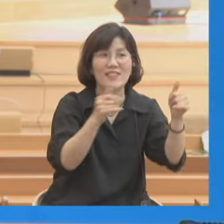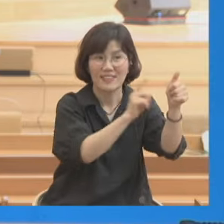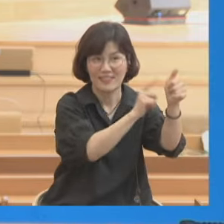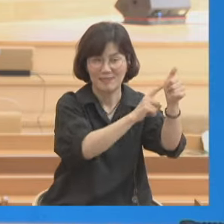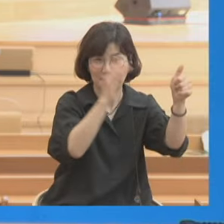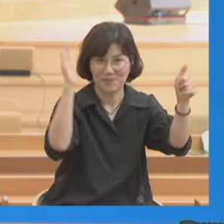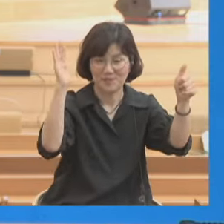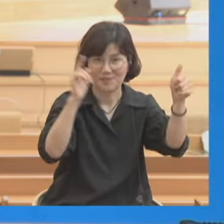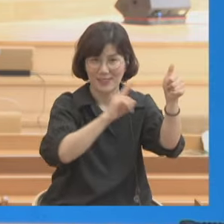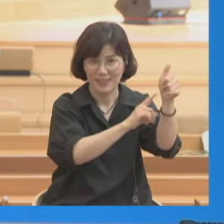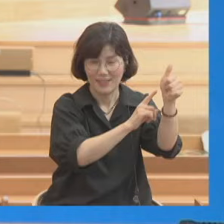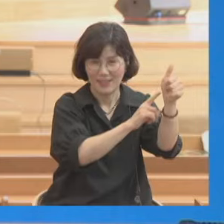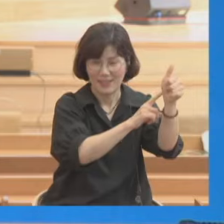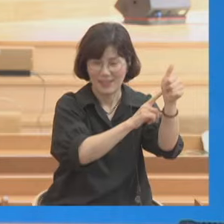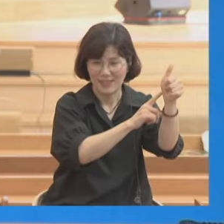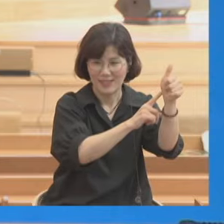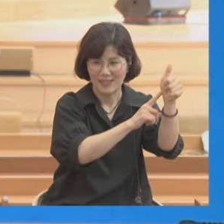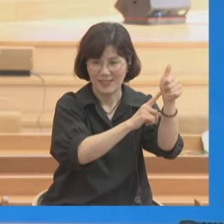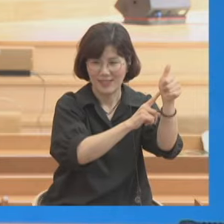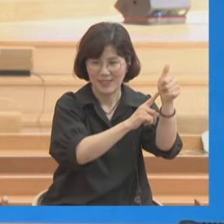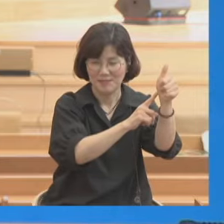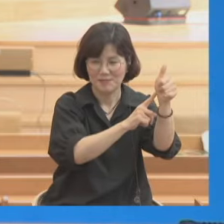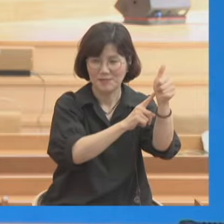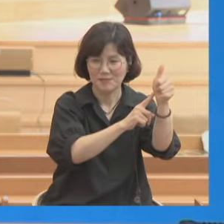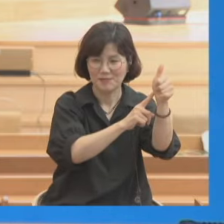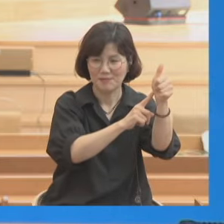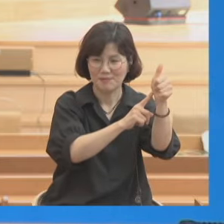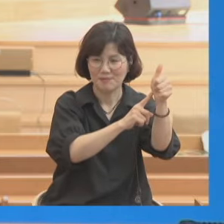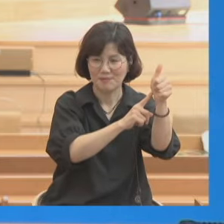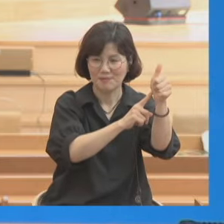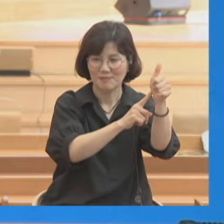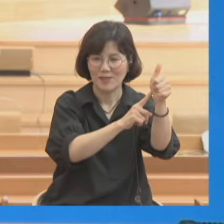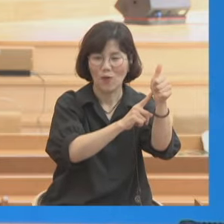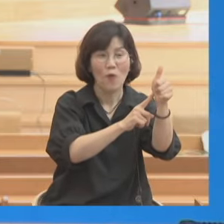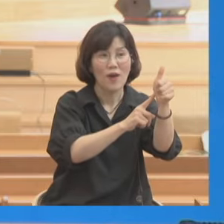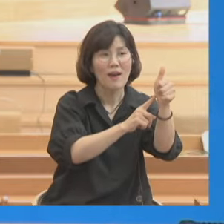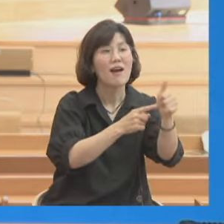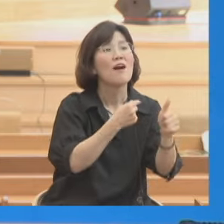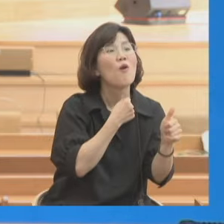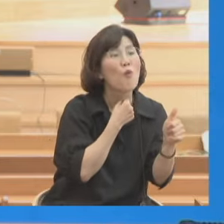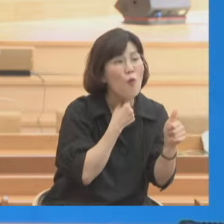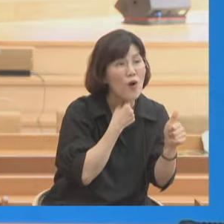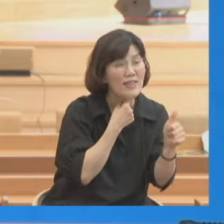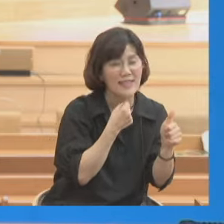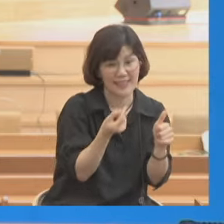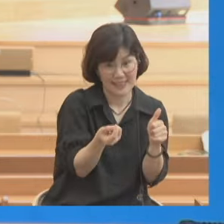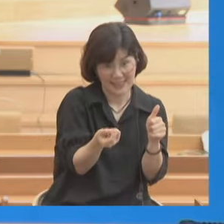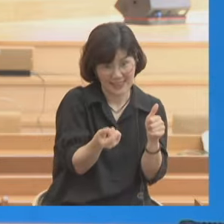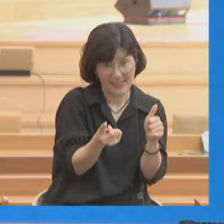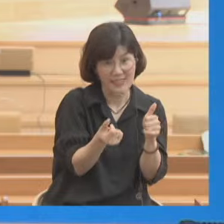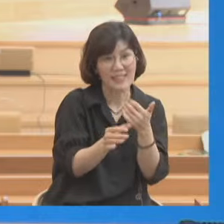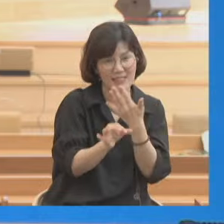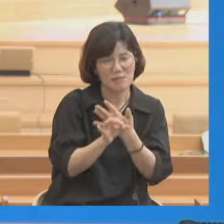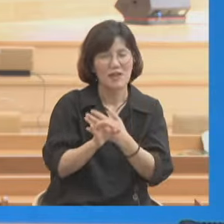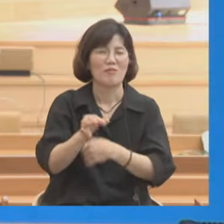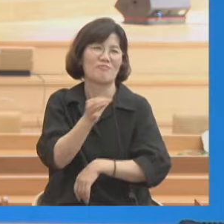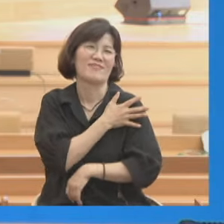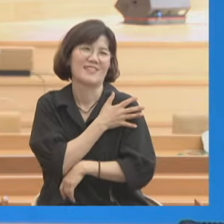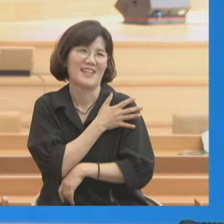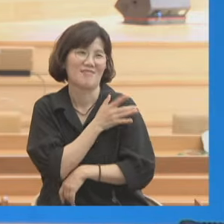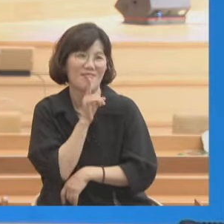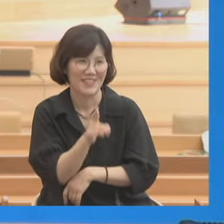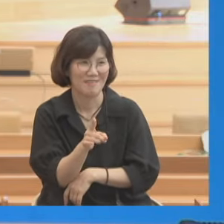게 적은 사람이 가장 많이 가진 사람이다. 다시요. 원하는 게 적은 사람이 가장 많이 가진